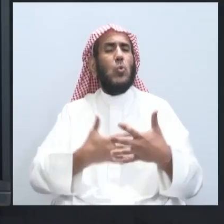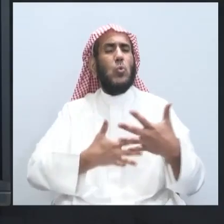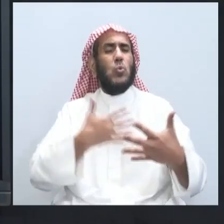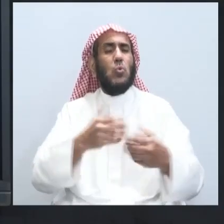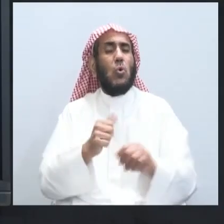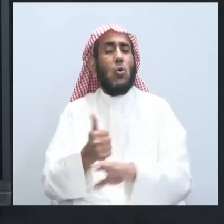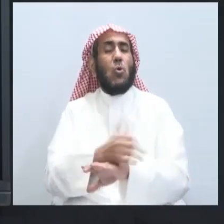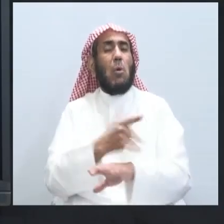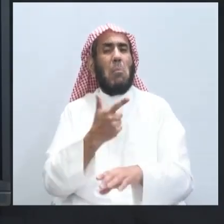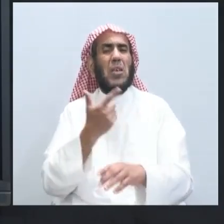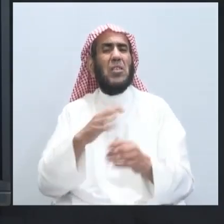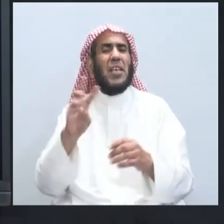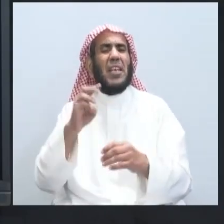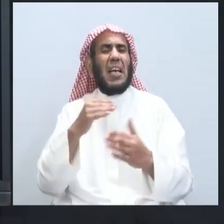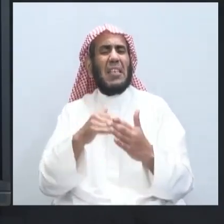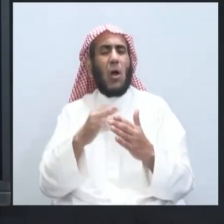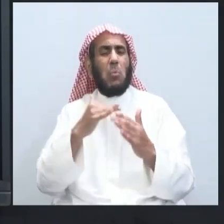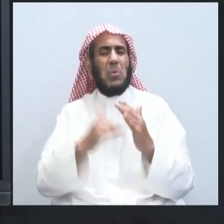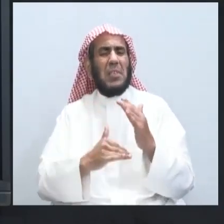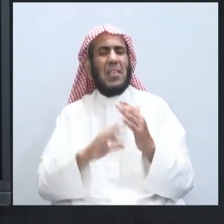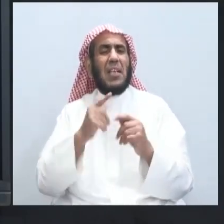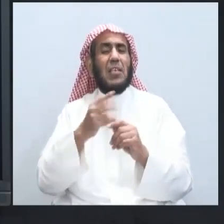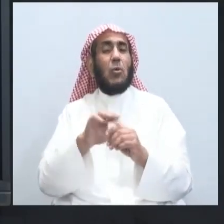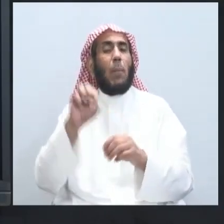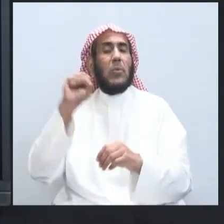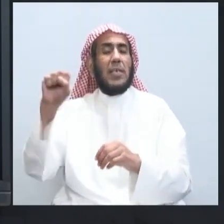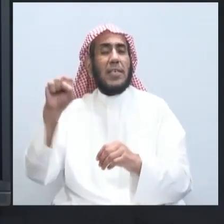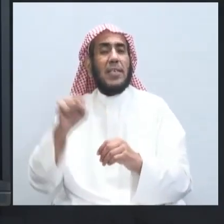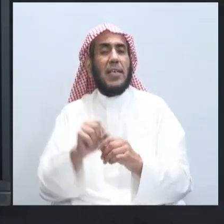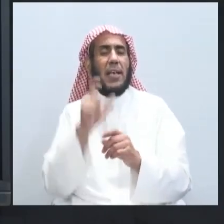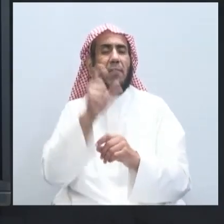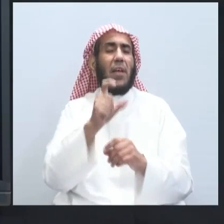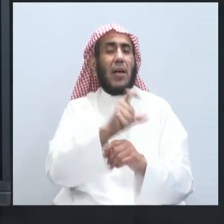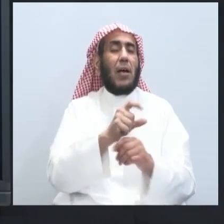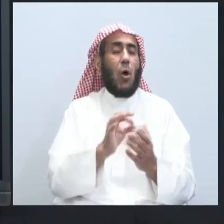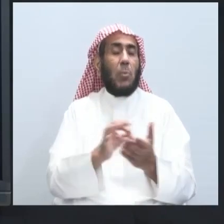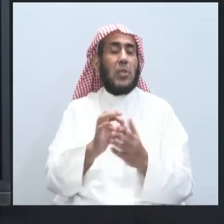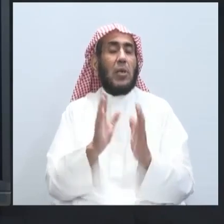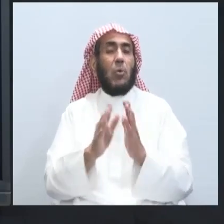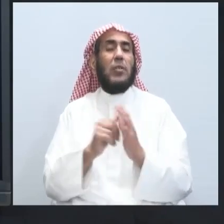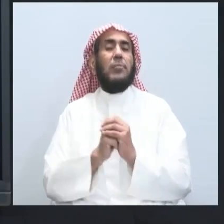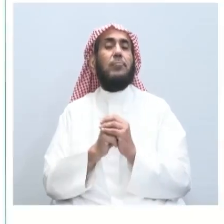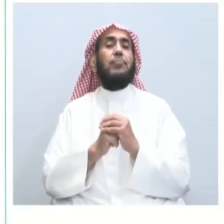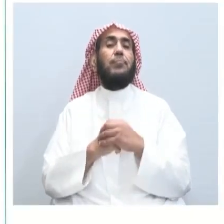الشركات المتوسطه والصغيره منهج التسويق المتخصص لفئه او منطقه